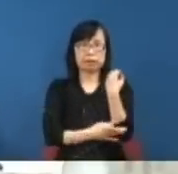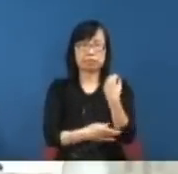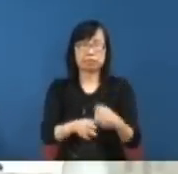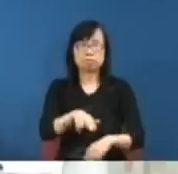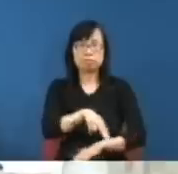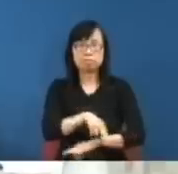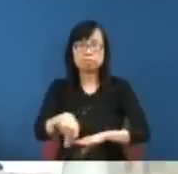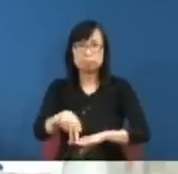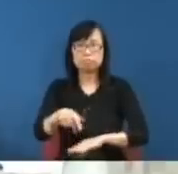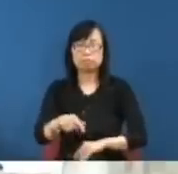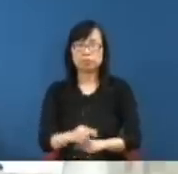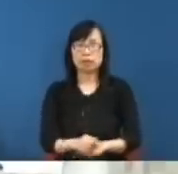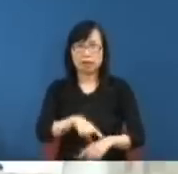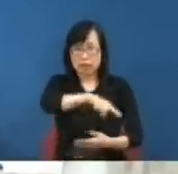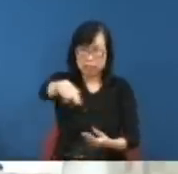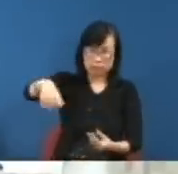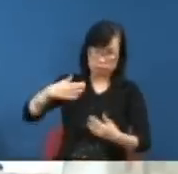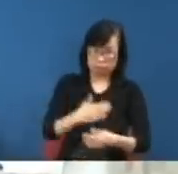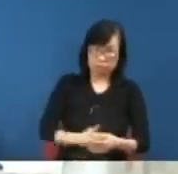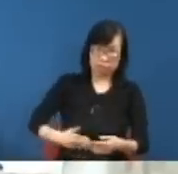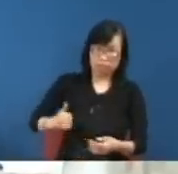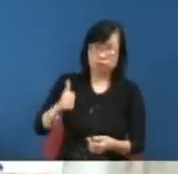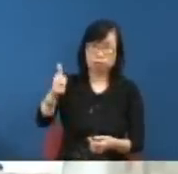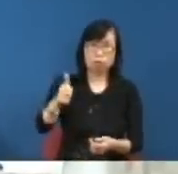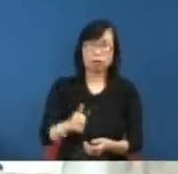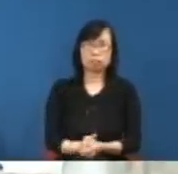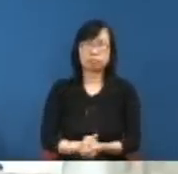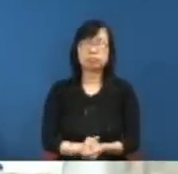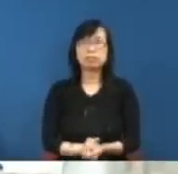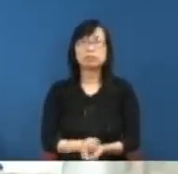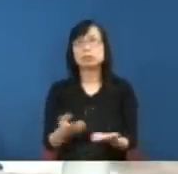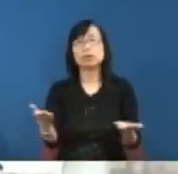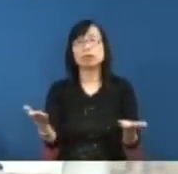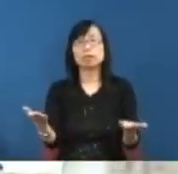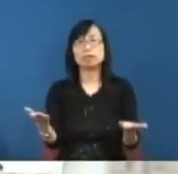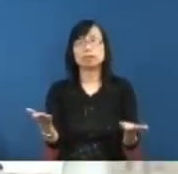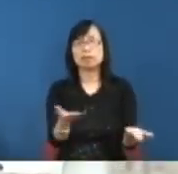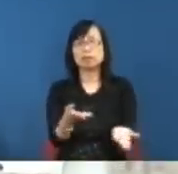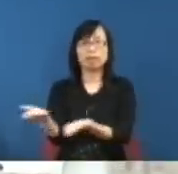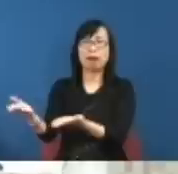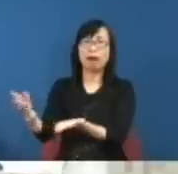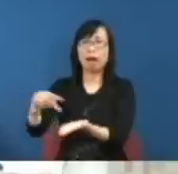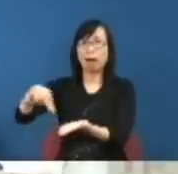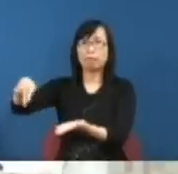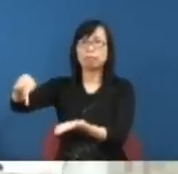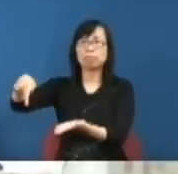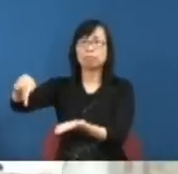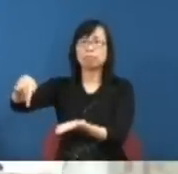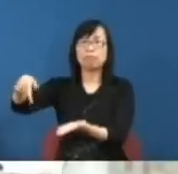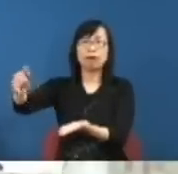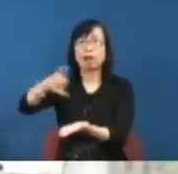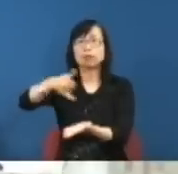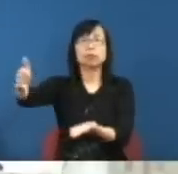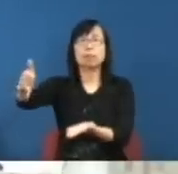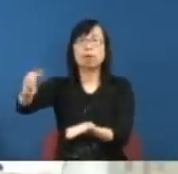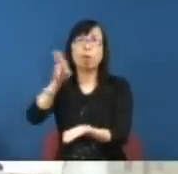仲喺呢個軀體上，喺物理嘅存在上都係咁。你睇下，一行埋去見，你見到個黑材咁一個好